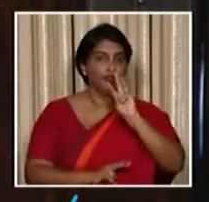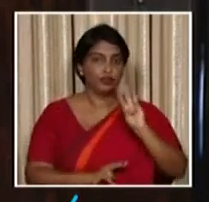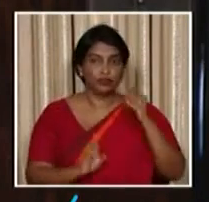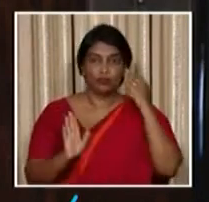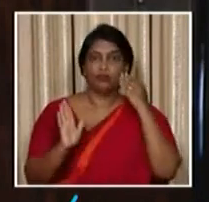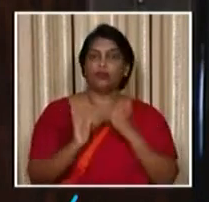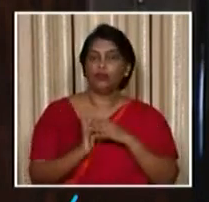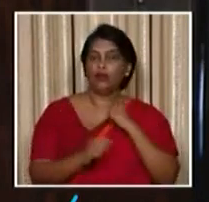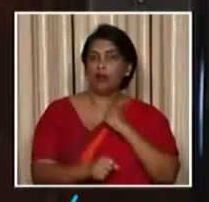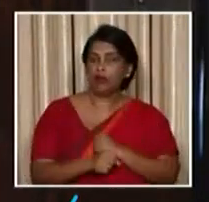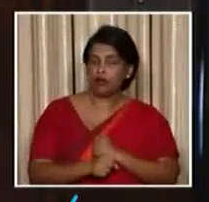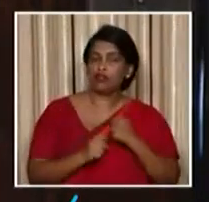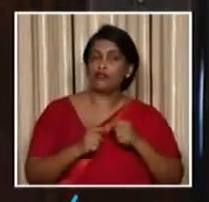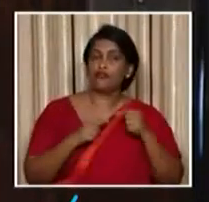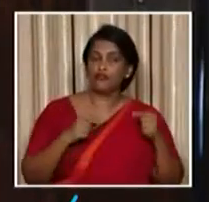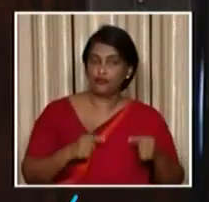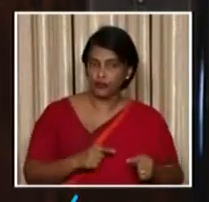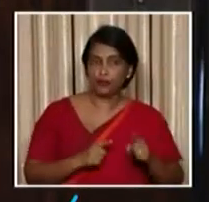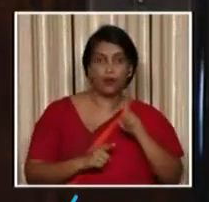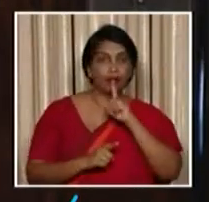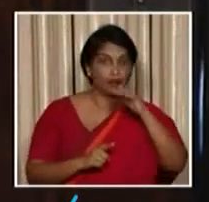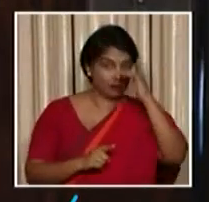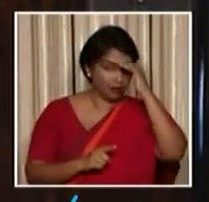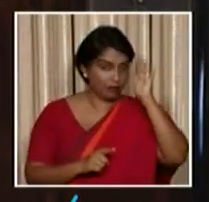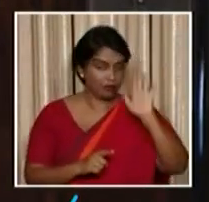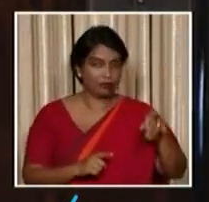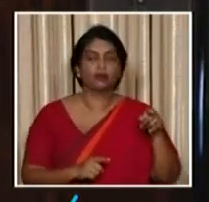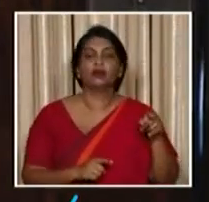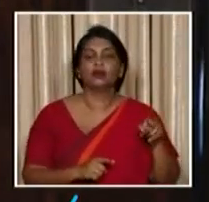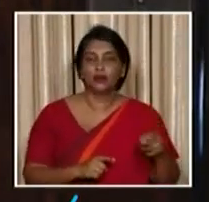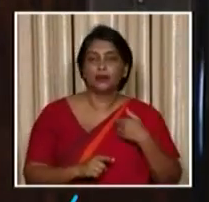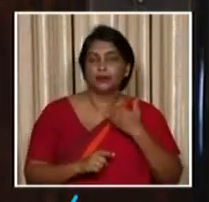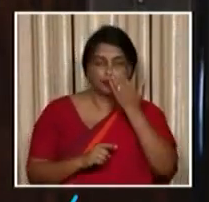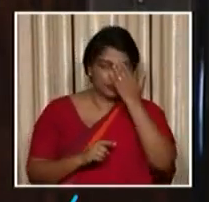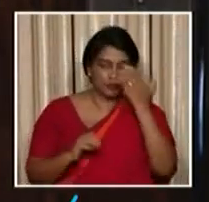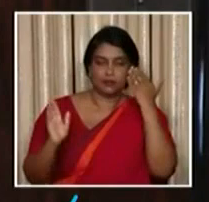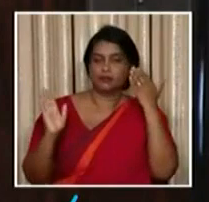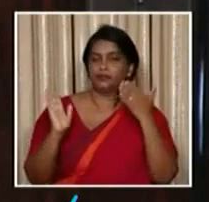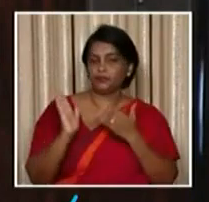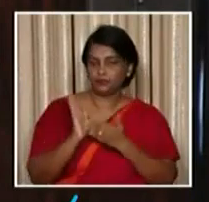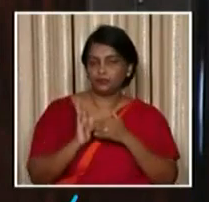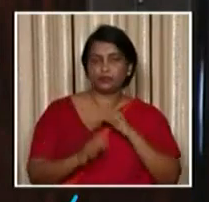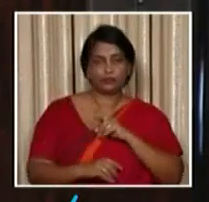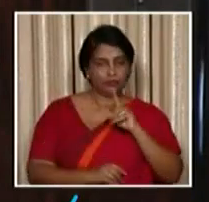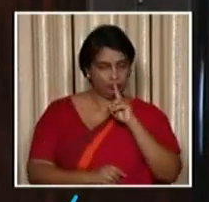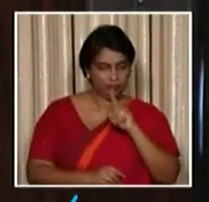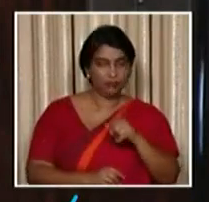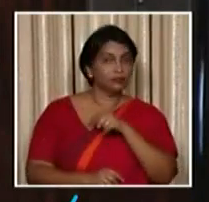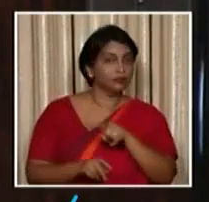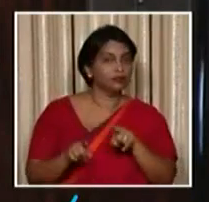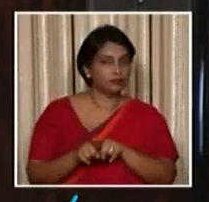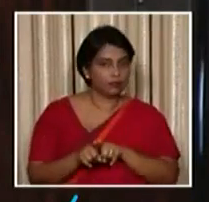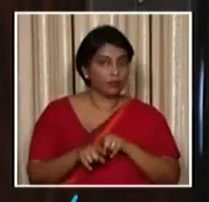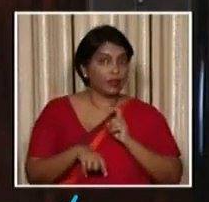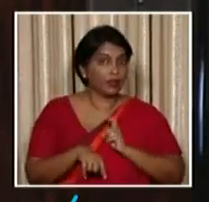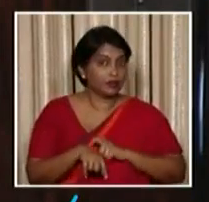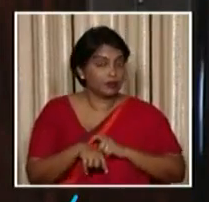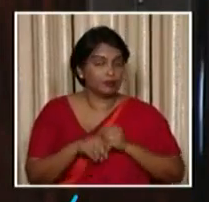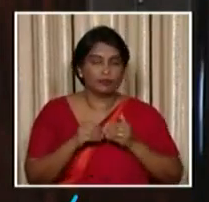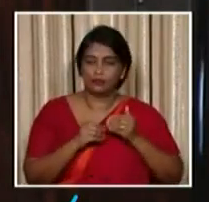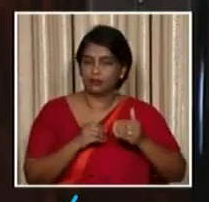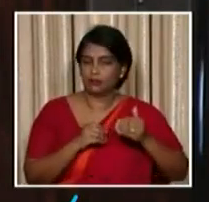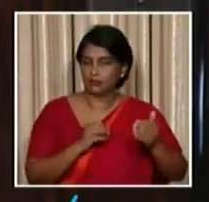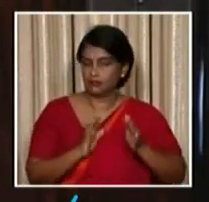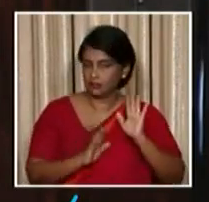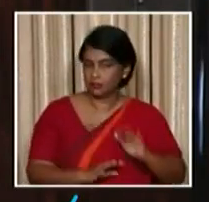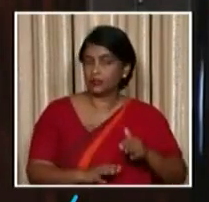සම්බන්ධව ආණ්ඩුපක්ෂයේත් විපක්ෂයේත් කතානායකතුමාගෙත් කරුණාකරලා අවධානය යොමු කරන්න කියලා ඉල්ලා සිටිනවා. ඒ නිසා ටයිම් කොම්පෝනන්ට් එක